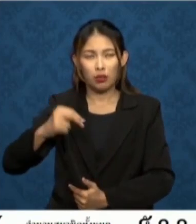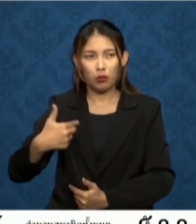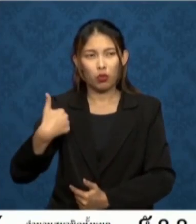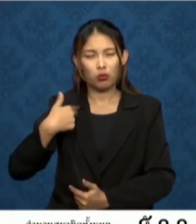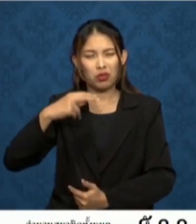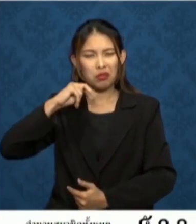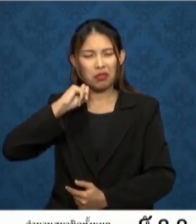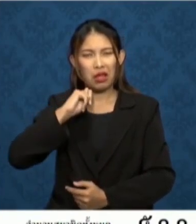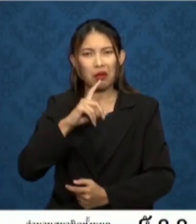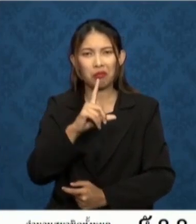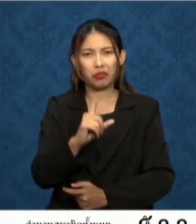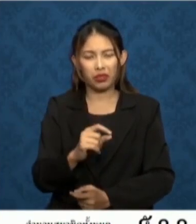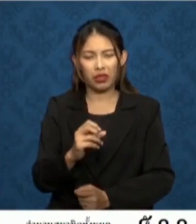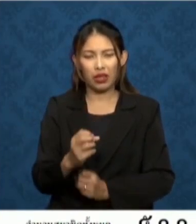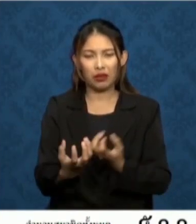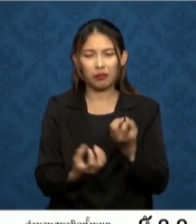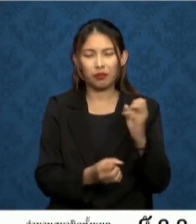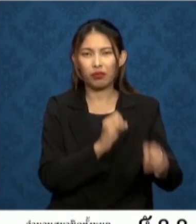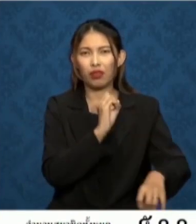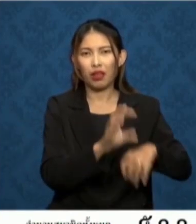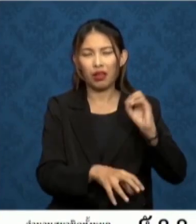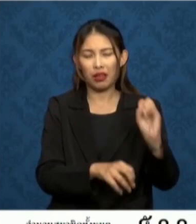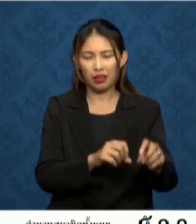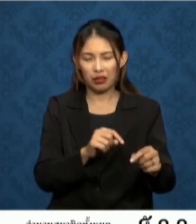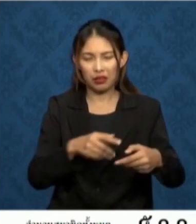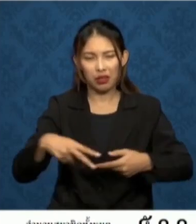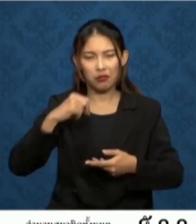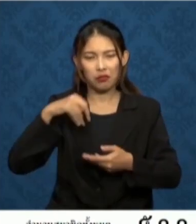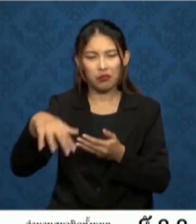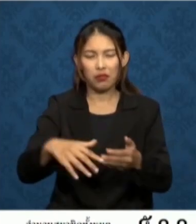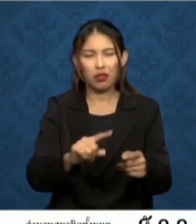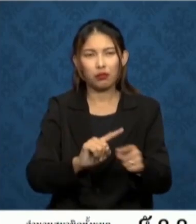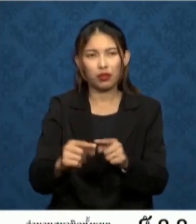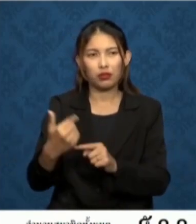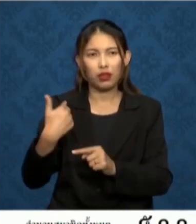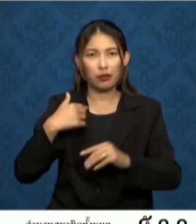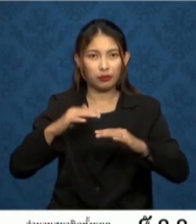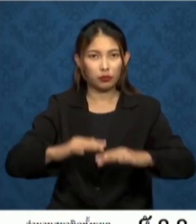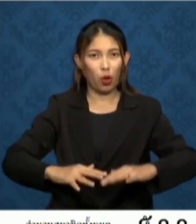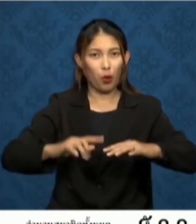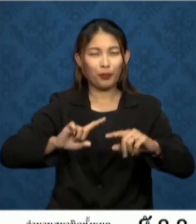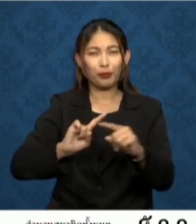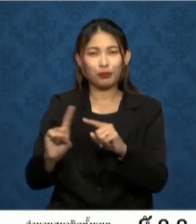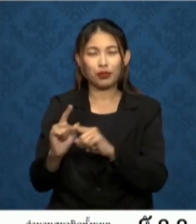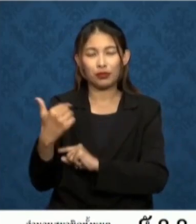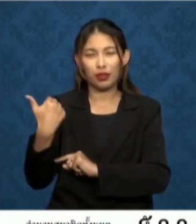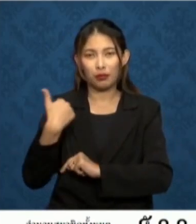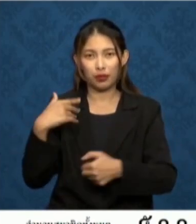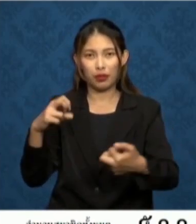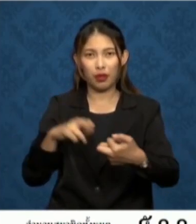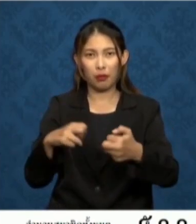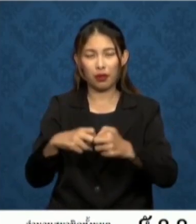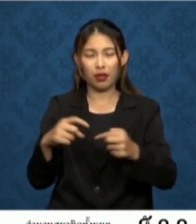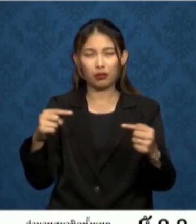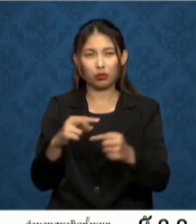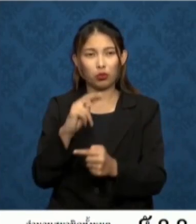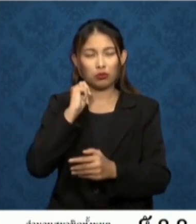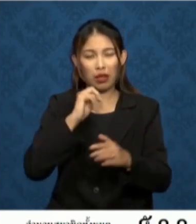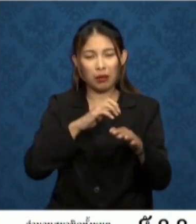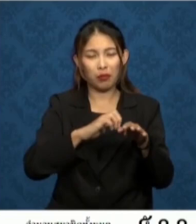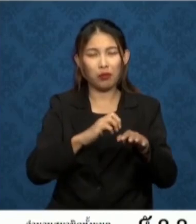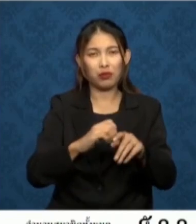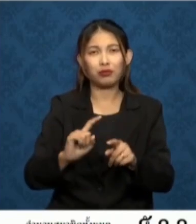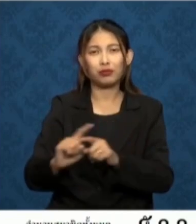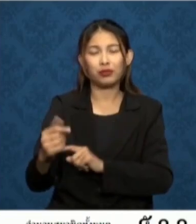การทิ้งสิ่งปฏิกูลลงสู่แม่น้ำลำคลองความตื้นเขินของคลองปัญหาน้ำกัดเซาะตลิ่